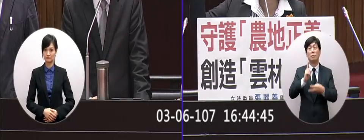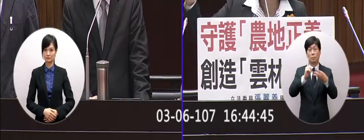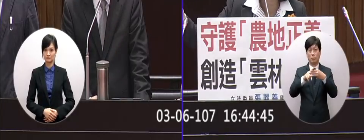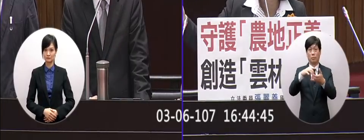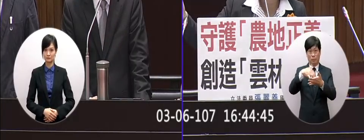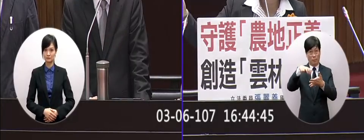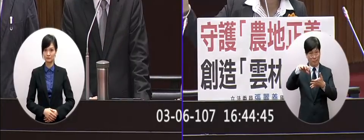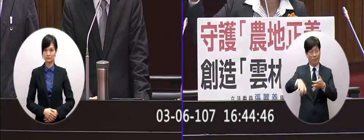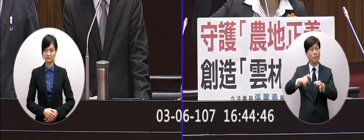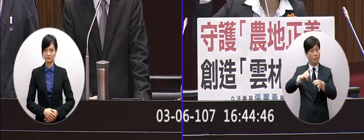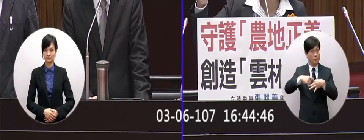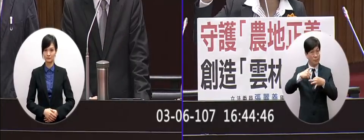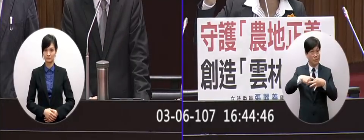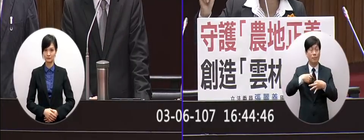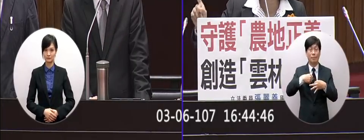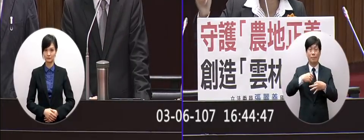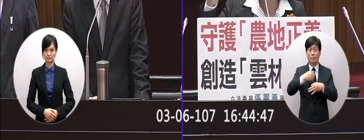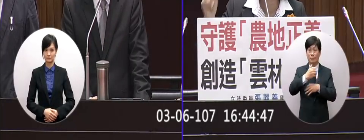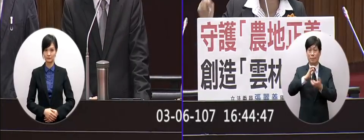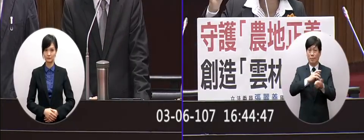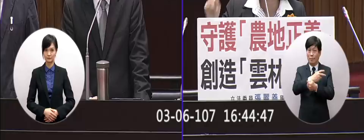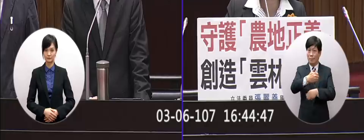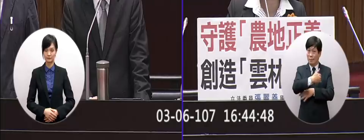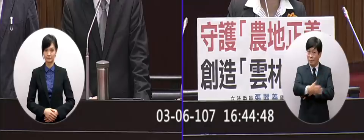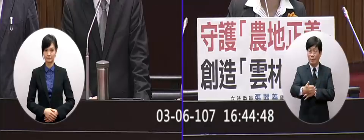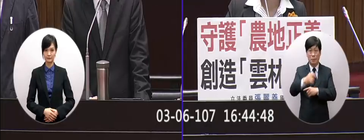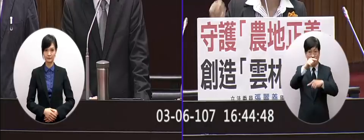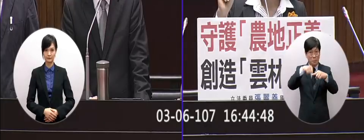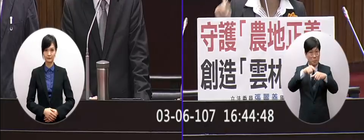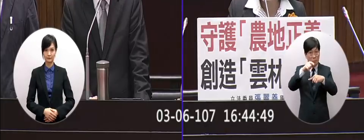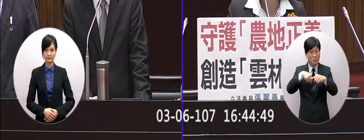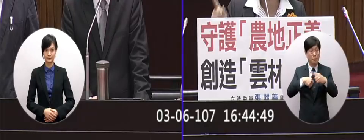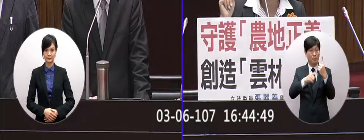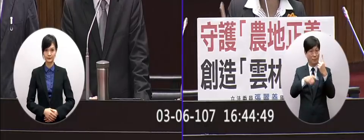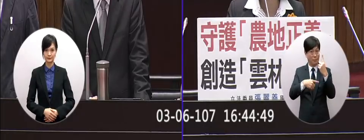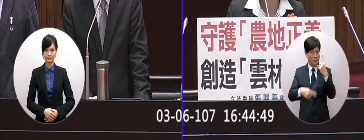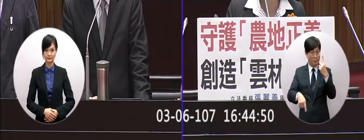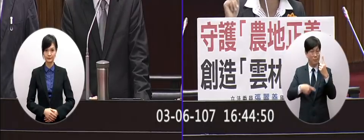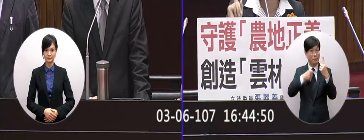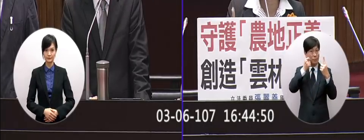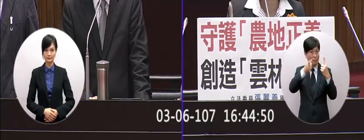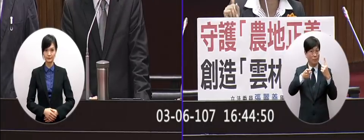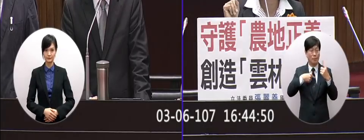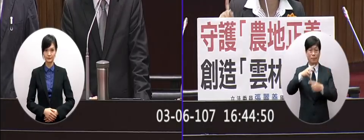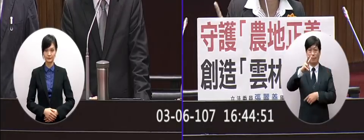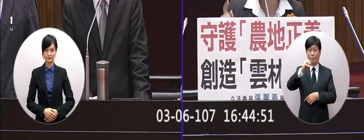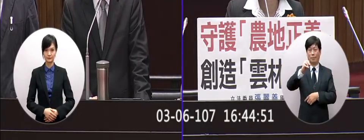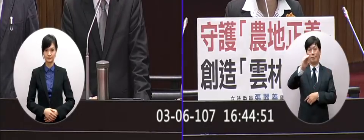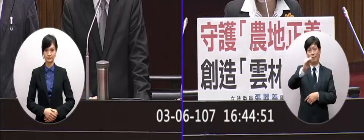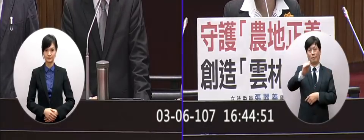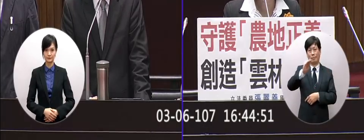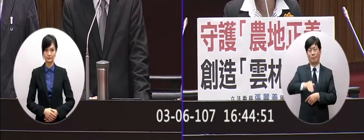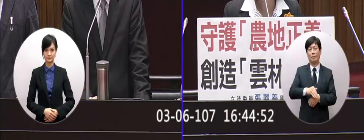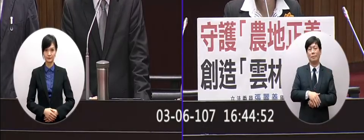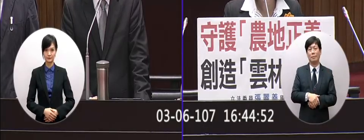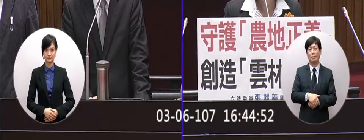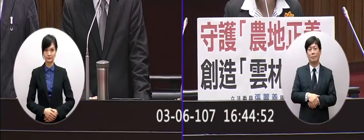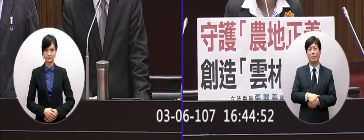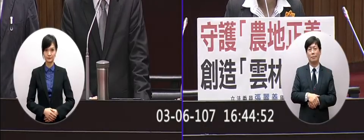主计处的收入，云林县的乡亲平均每个人每个月收入